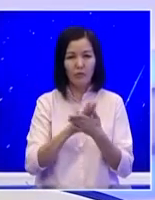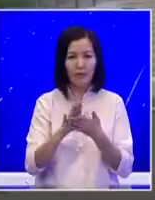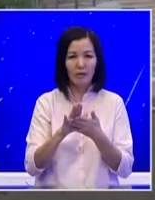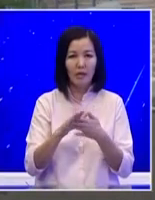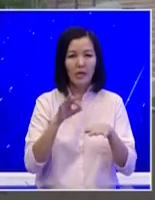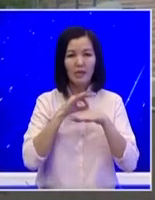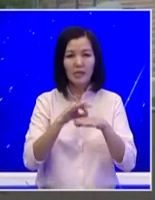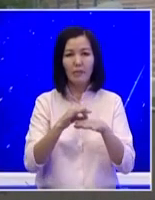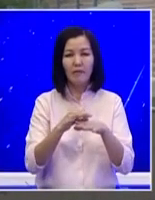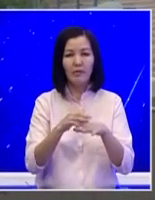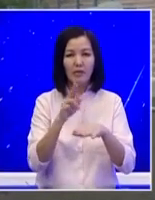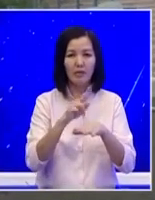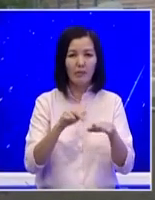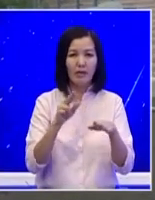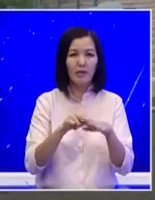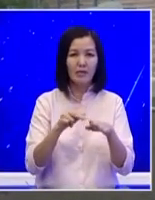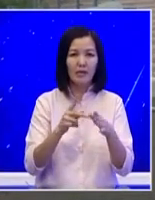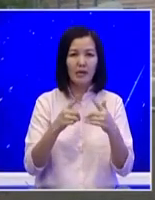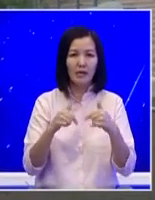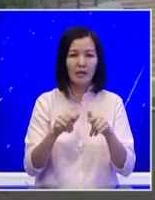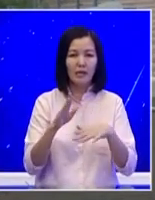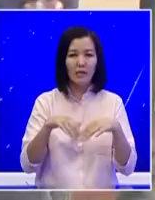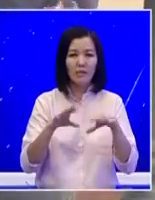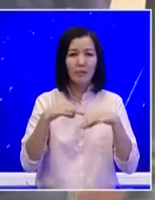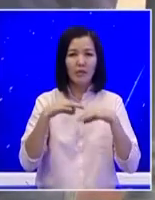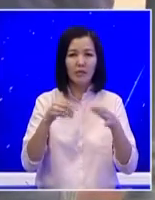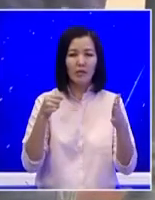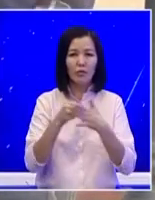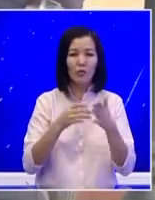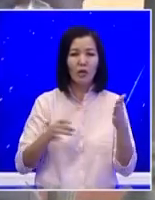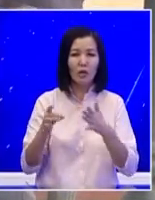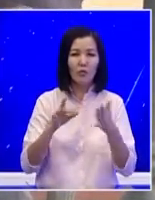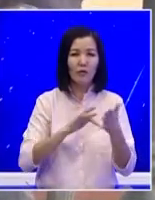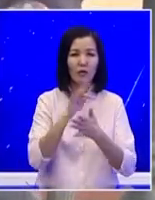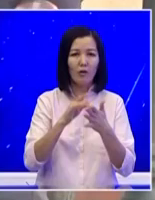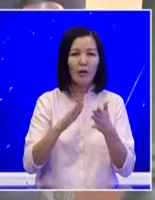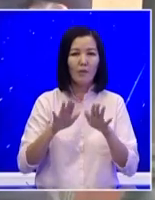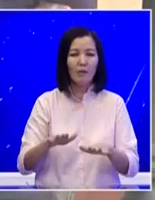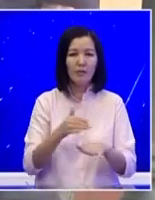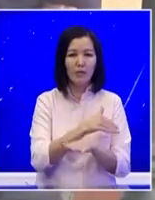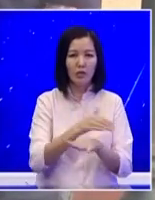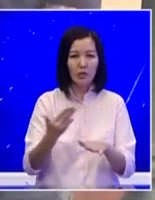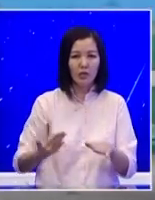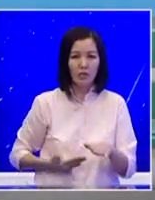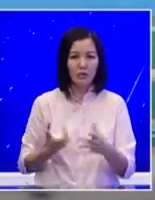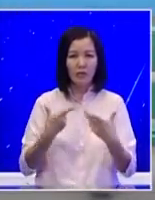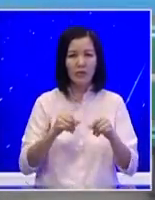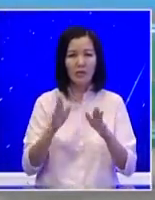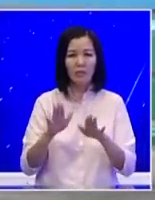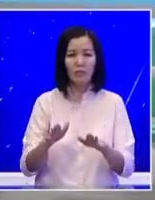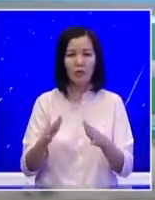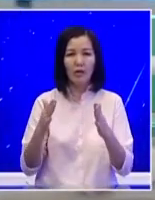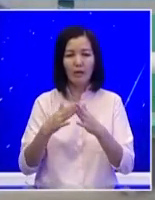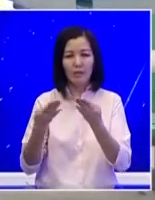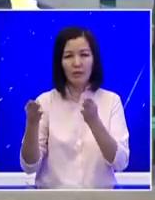сопровождении сотрудников полиции для них организован спецтранспорт до районов и городов по месту жительства, где они также будут находиться на